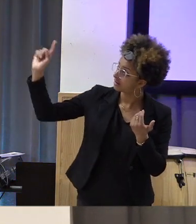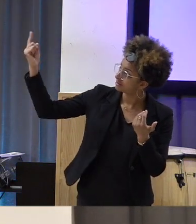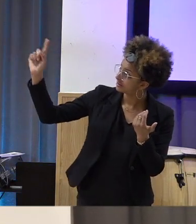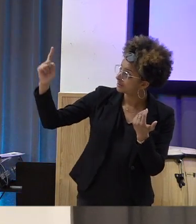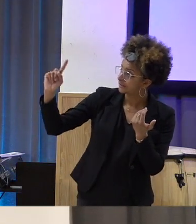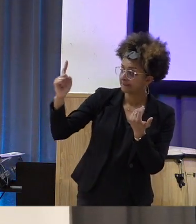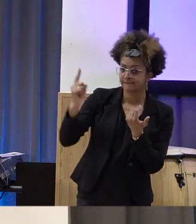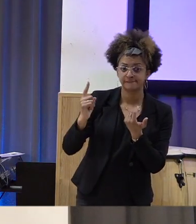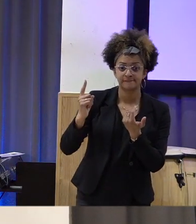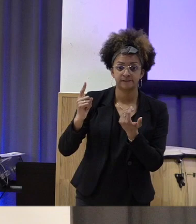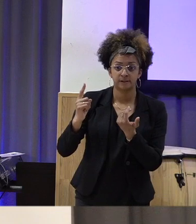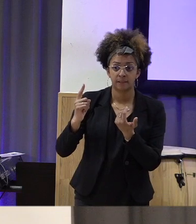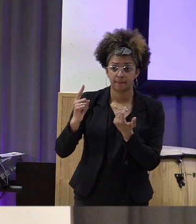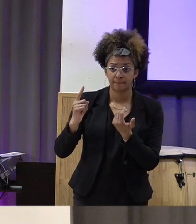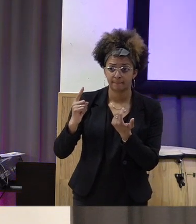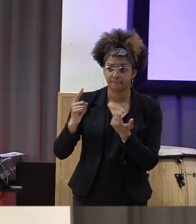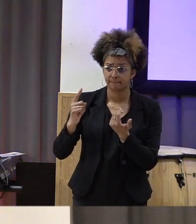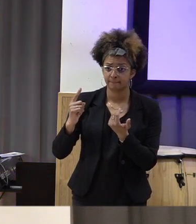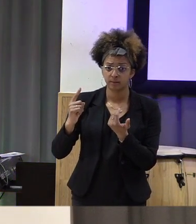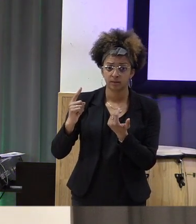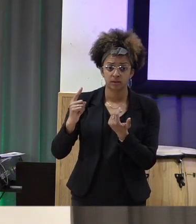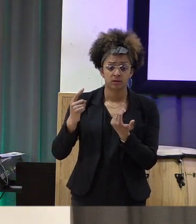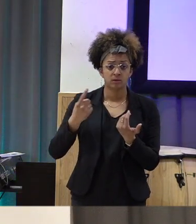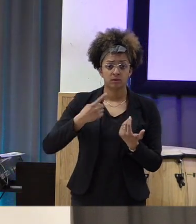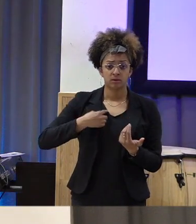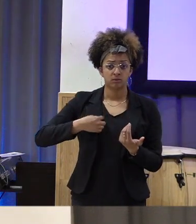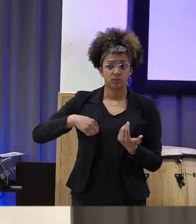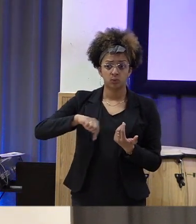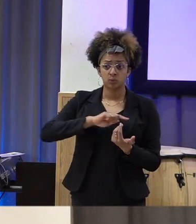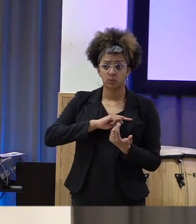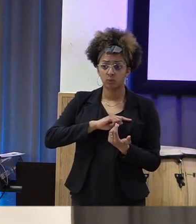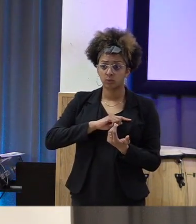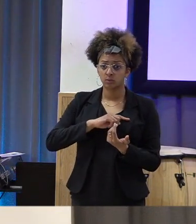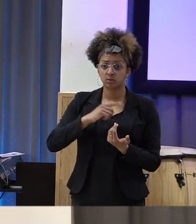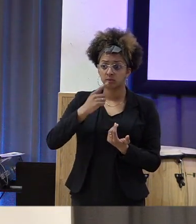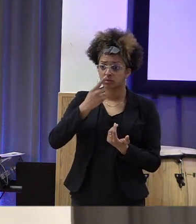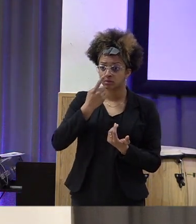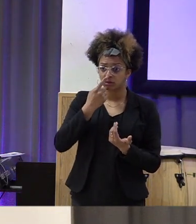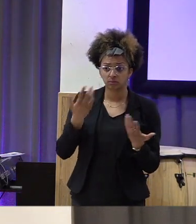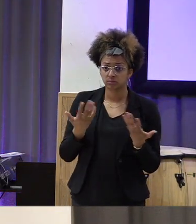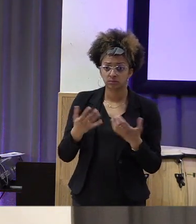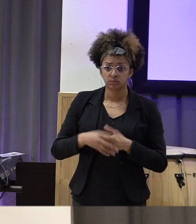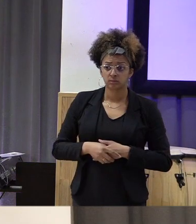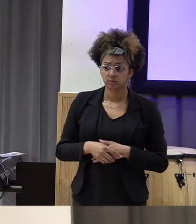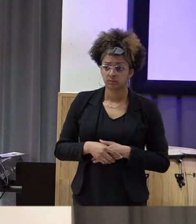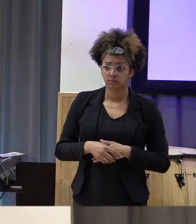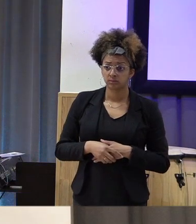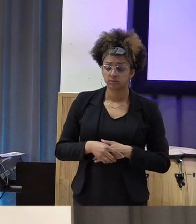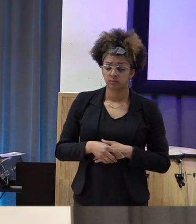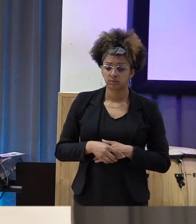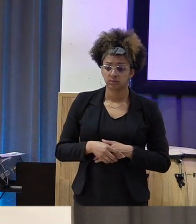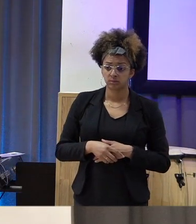Combien nous sommes en danger de perdre de vue, pratiquement, que le Seigneur va